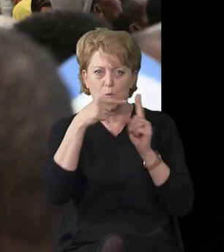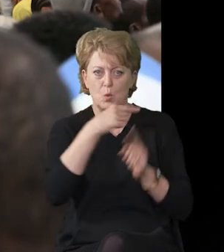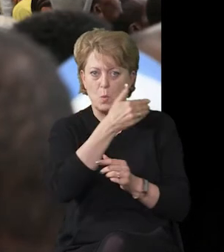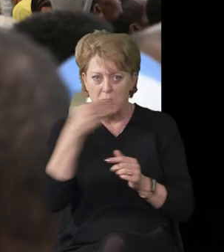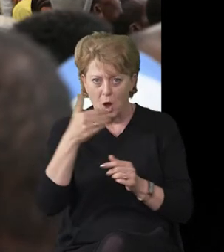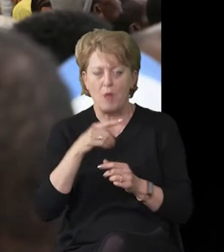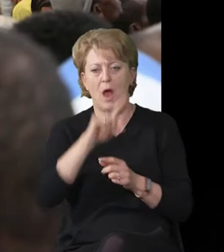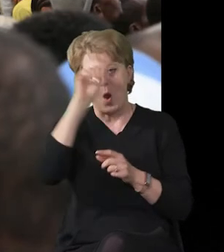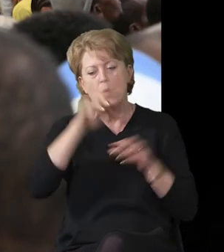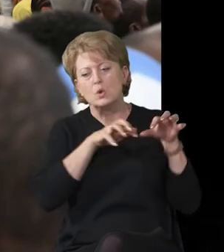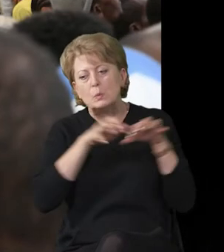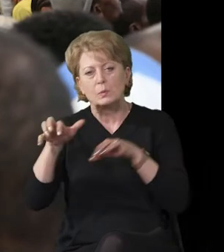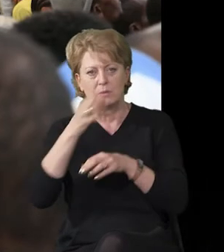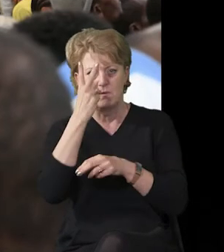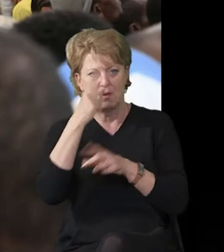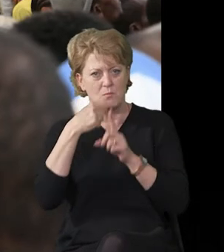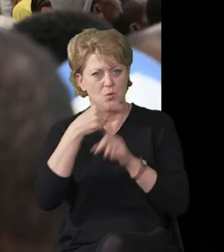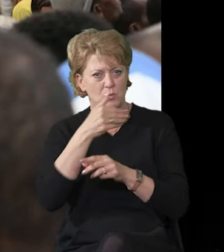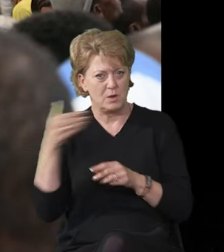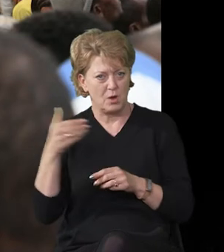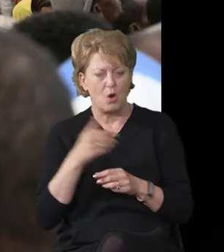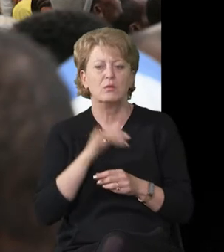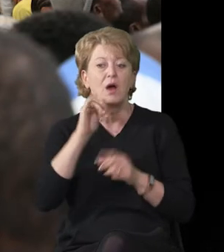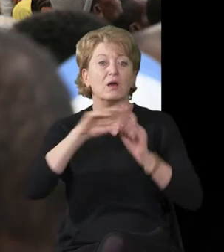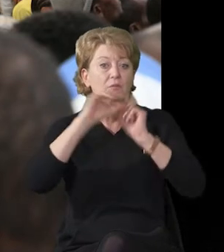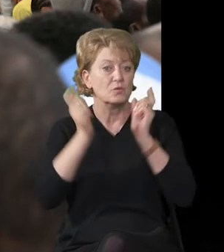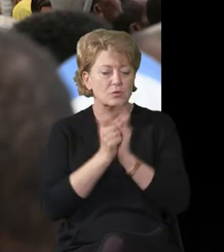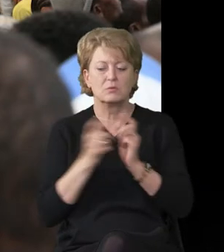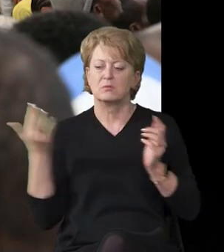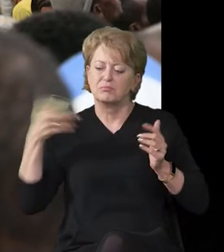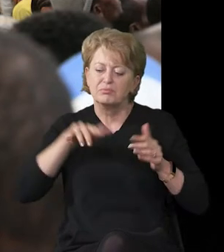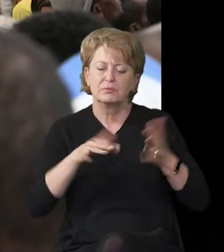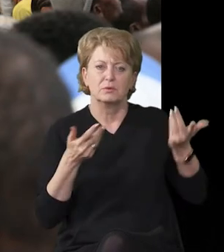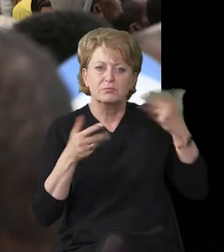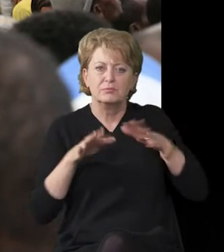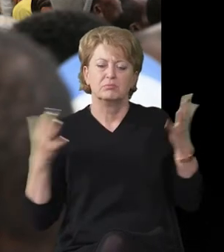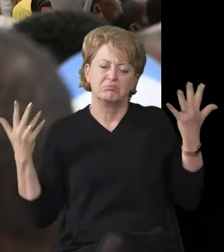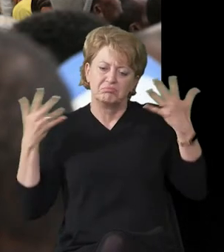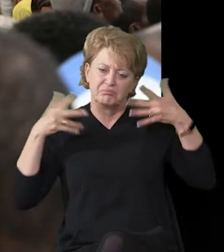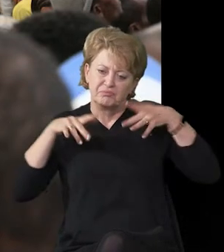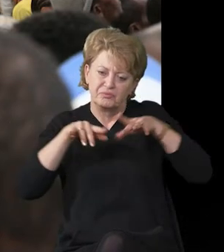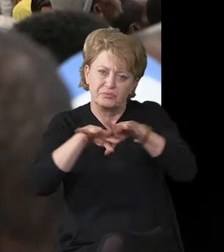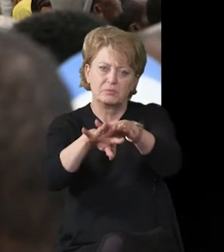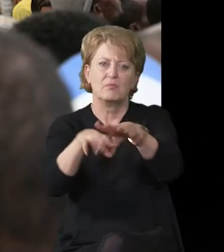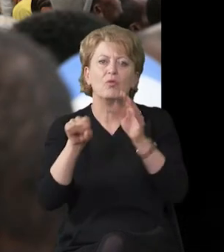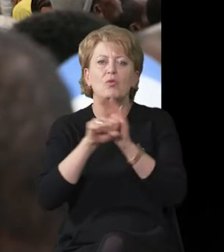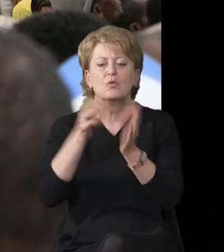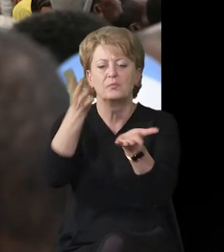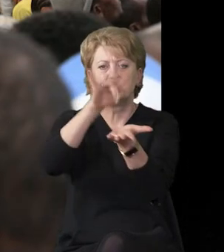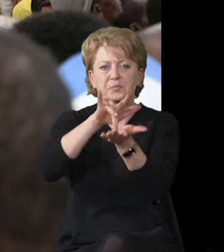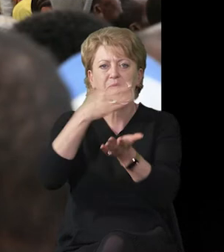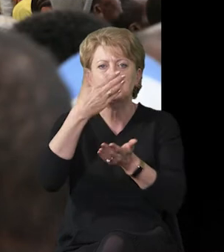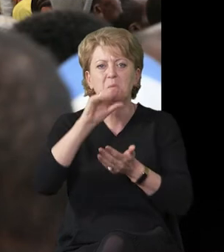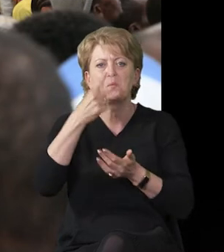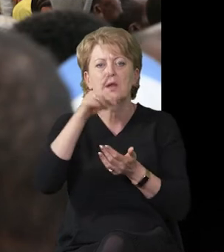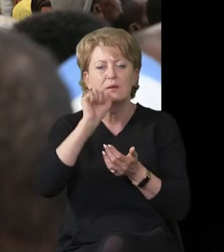wszystkie taboty, wszystkie procesje zmierzają do miejsca, które nazywa się Meda. Takich miejsc w Addis Abebie jest kilkanaście, są wyznaczone